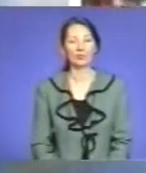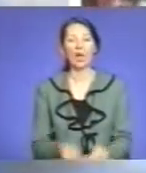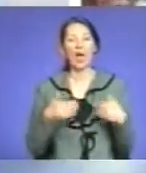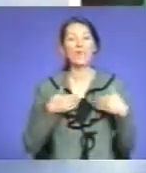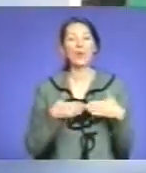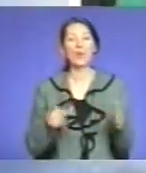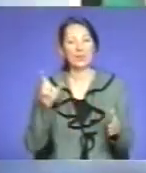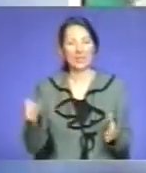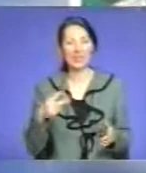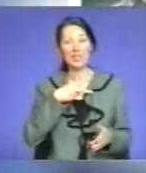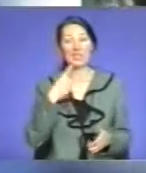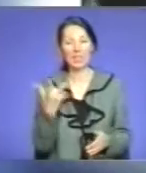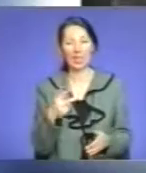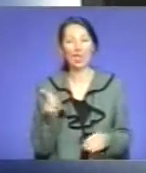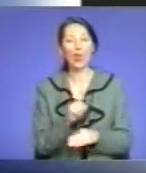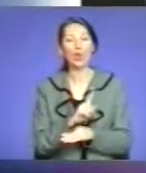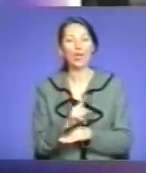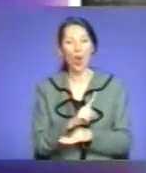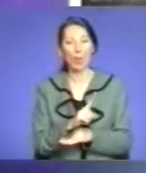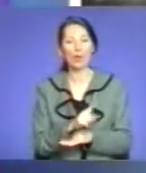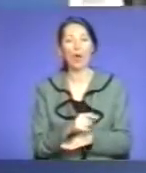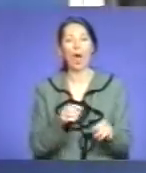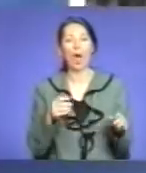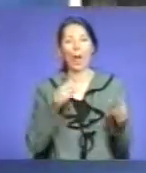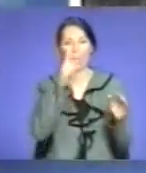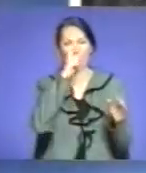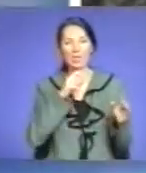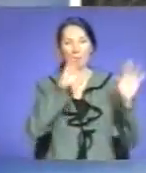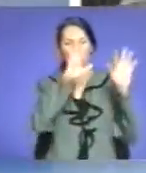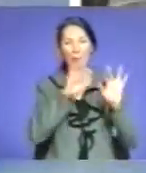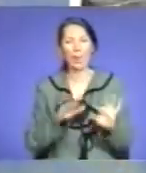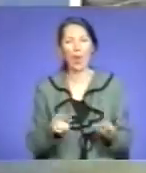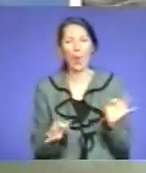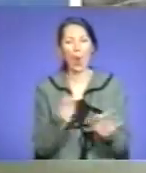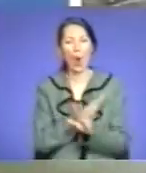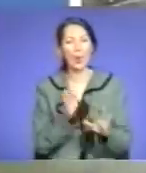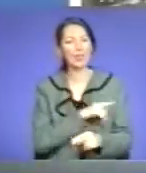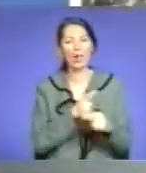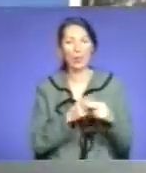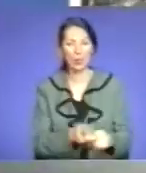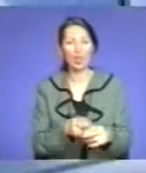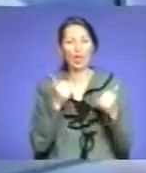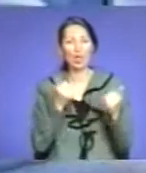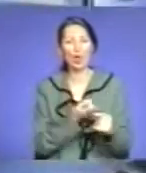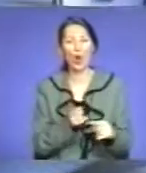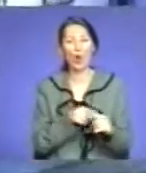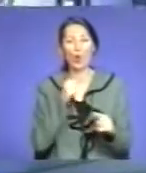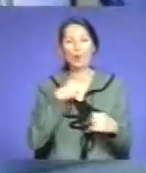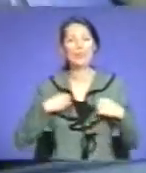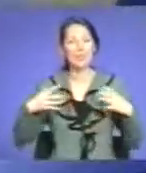Випускний 2013 у Тернополі. Похмура дощова погода не стала на заваді цьогорічному святкуванню.